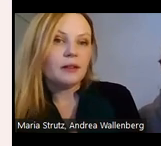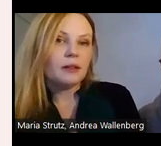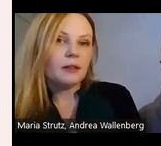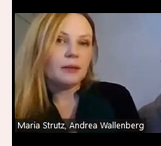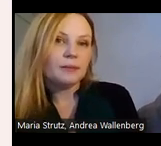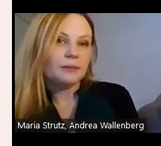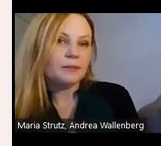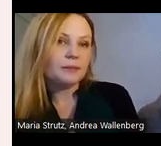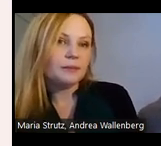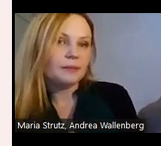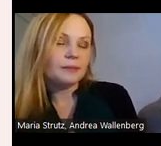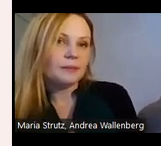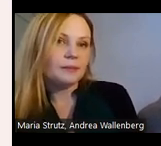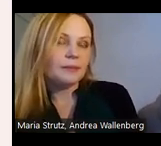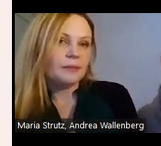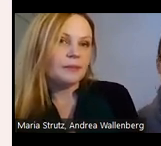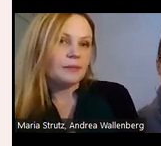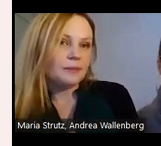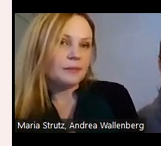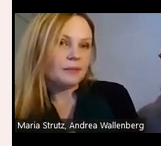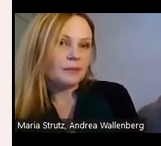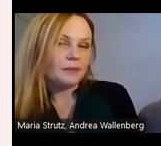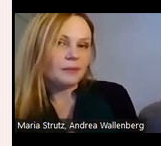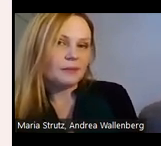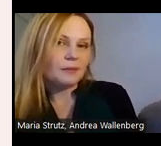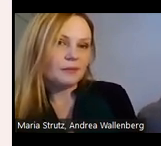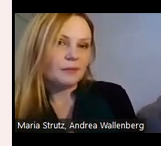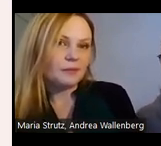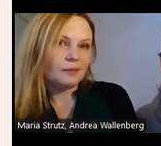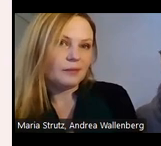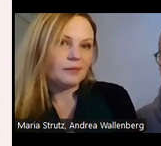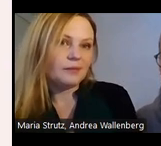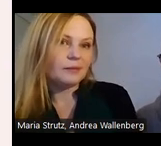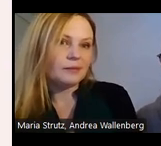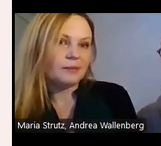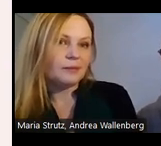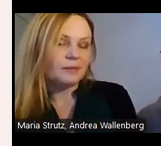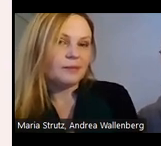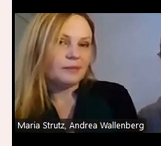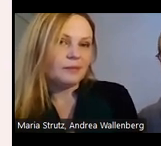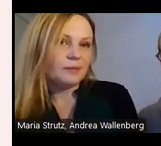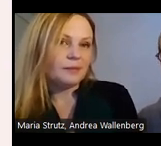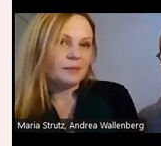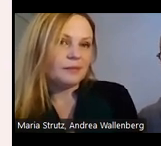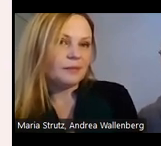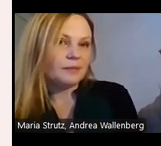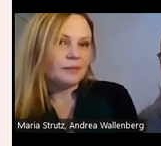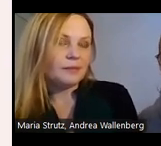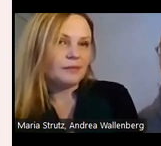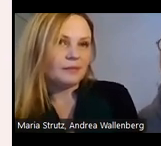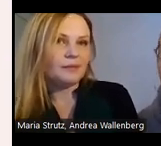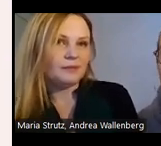bara med bilen utan vi kan köra tillsammans och vi kör i kapp och vi tvättar bilarna och vi kör in dem i garaget. Gemensam lek, det är